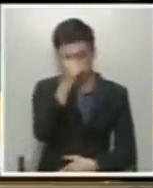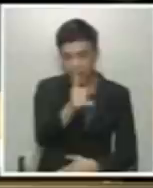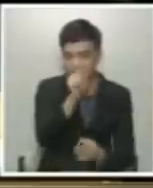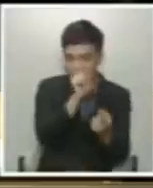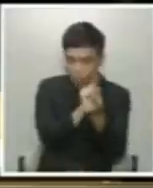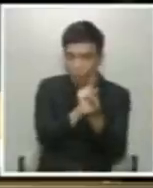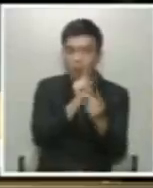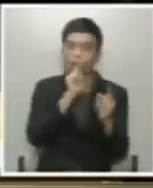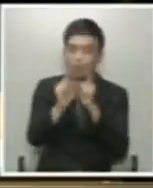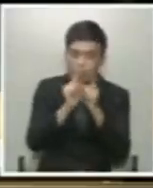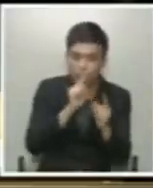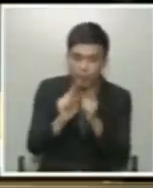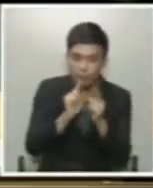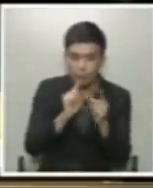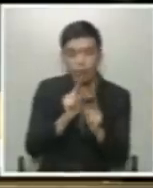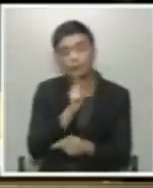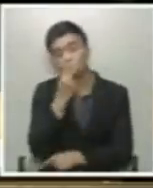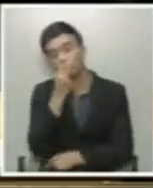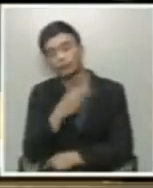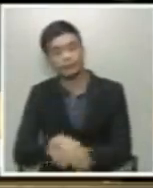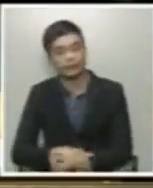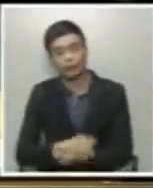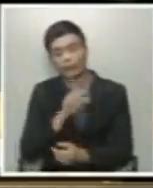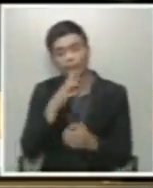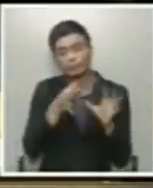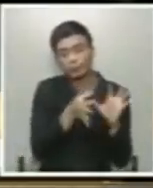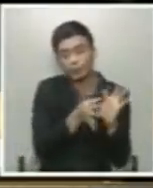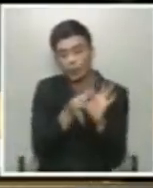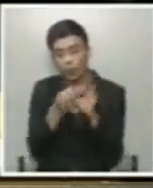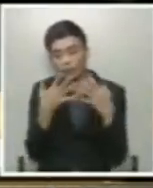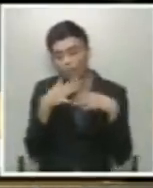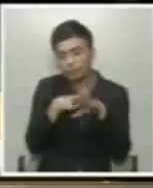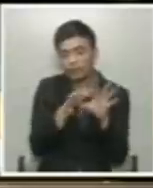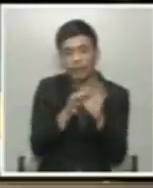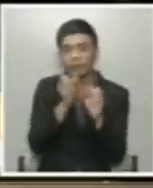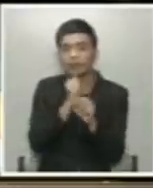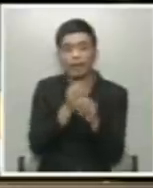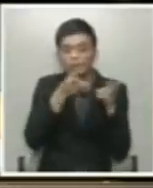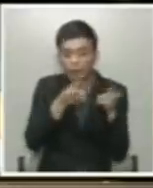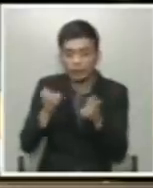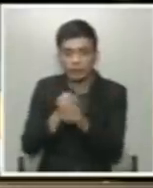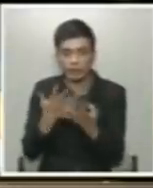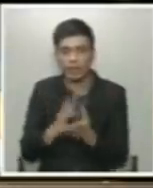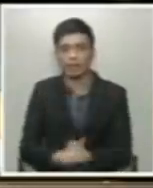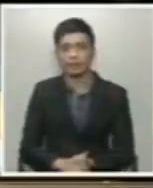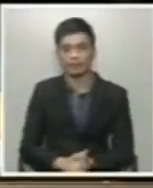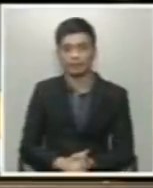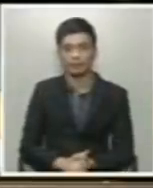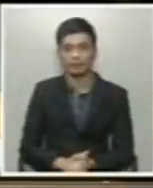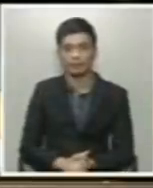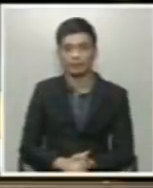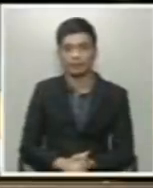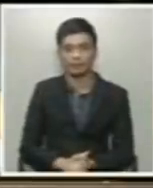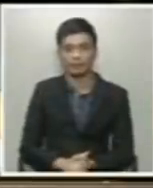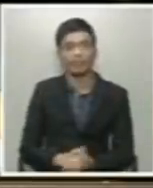หน้าก็จะออกไปพบดูซิว่าจะลิงก์กันได้ยังไงไหมระหว่างที่ผมทำซึ่งเป็นแรงงานขั้มต่ำถึงแม้จะเป็นแ